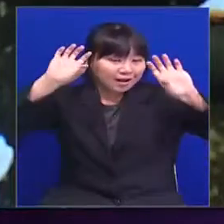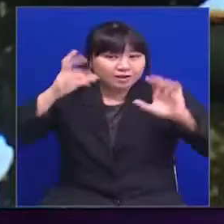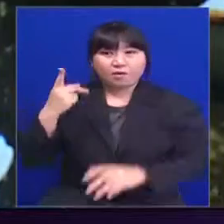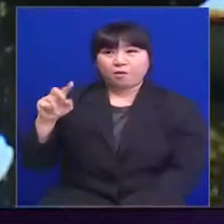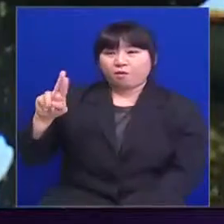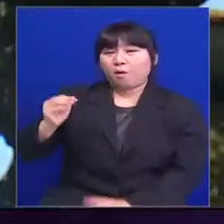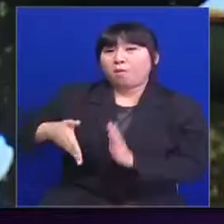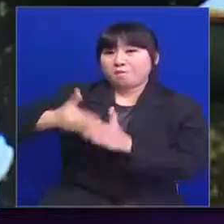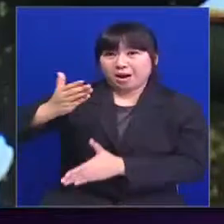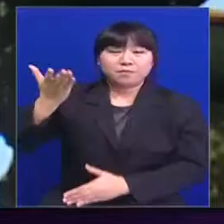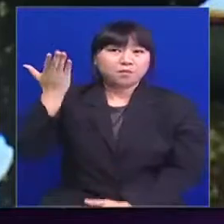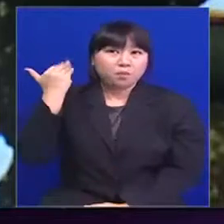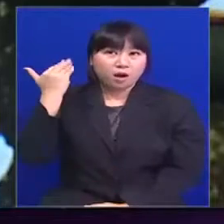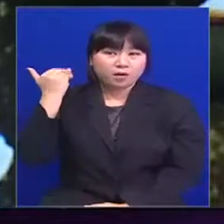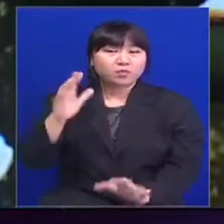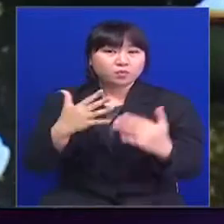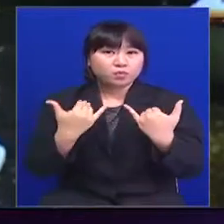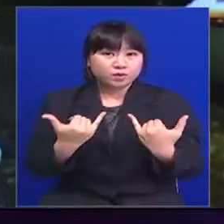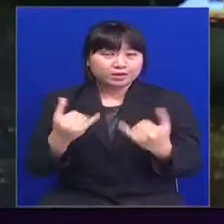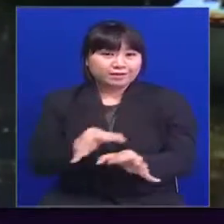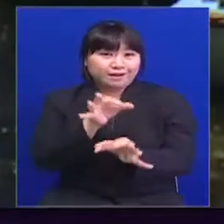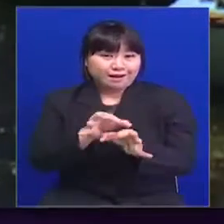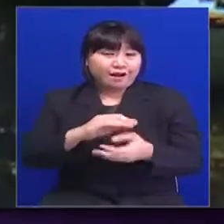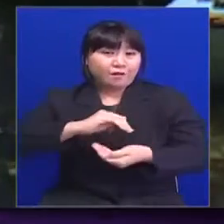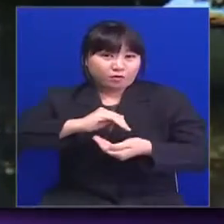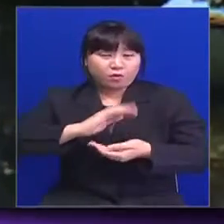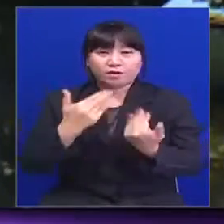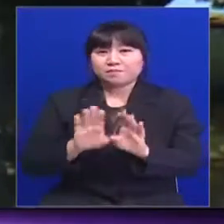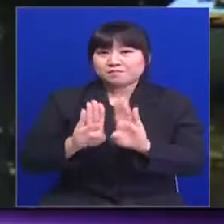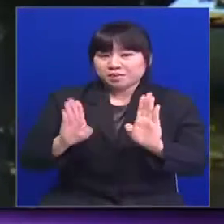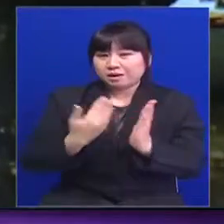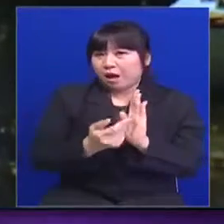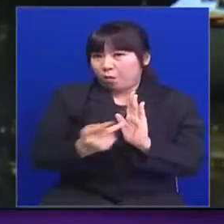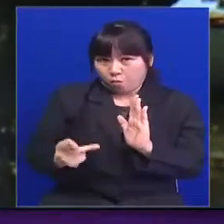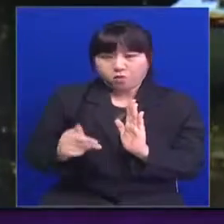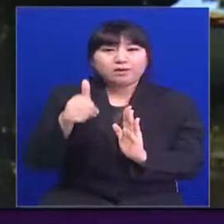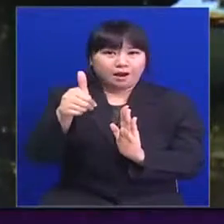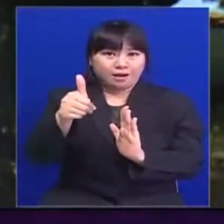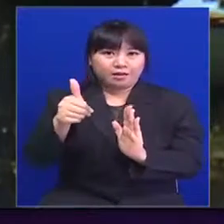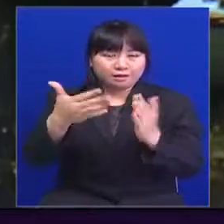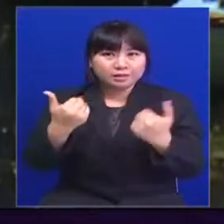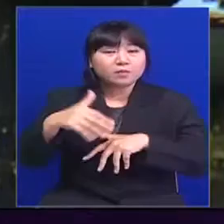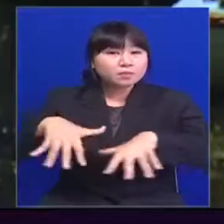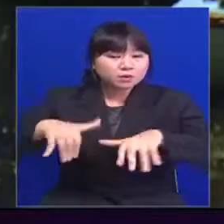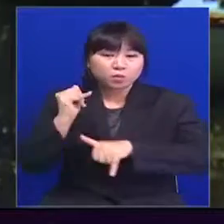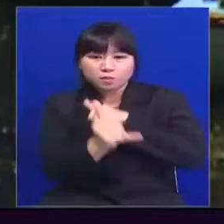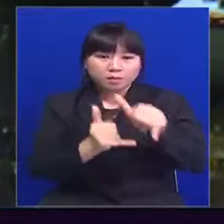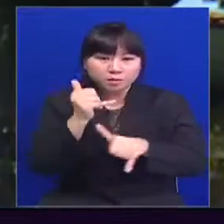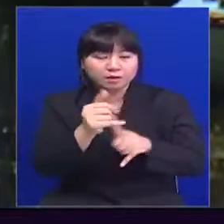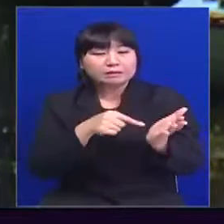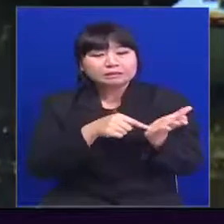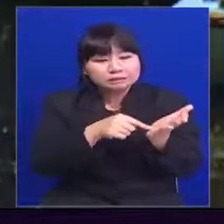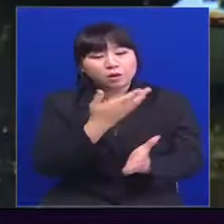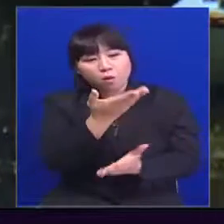ฐมนตรีไปเมื่อวานนี้ค่ะวันนี้ทางธนาคารอาคารสงเคราะห์ก็เปิดให้ยื่นกู้ได้ทันทีซึ่งก็มีประชาชนทยอยเดินทางไปยื่น